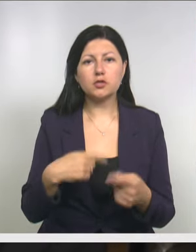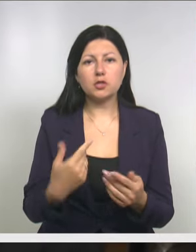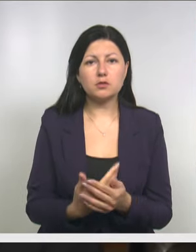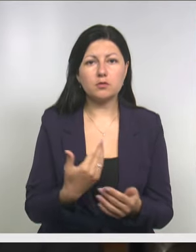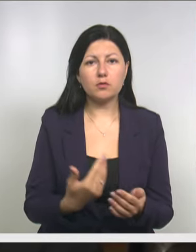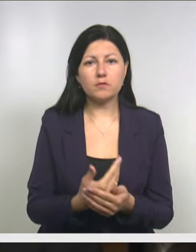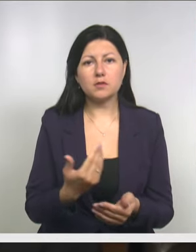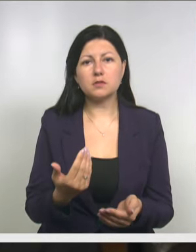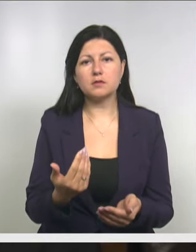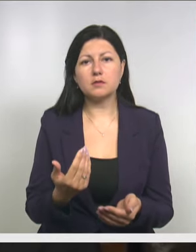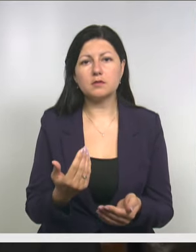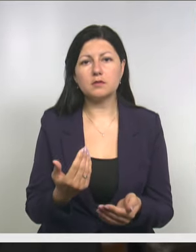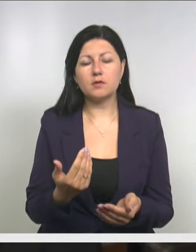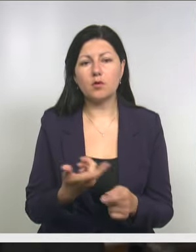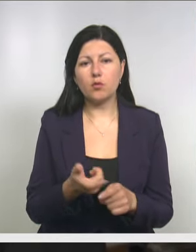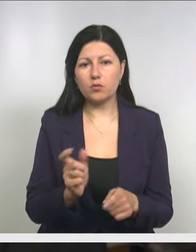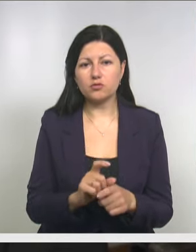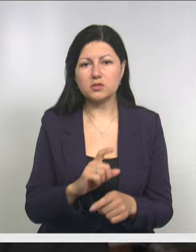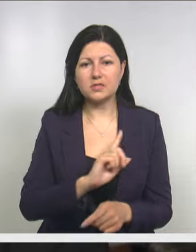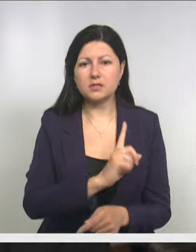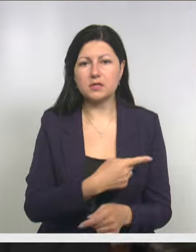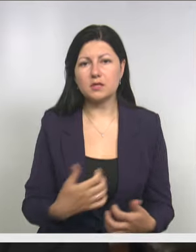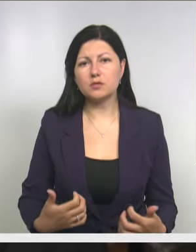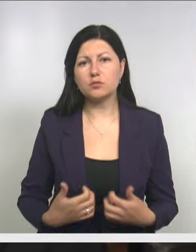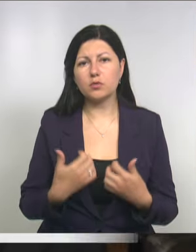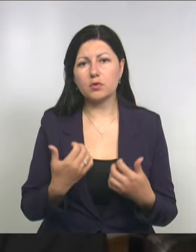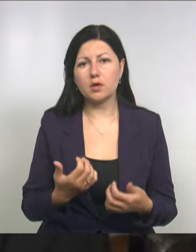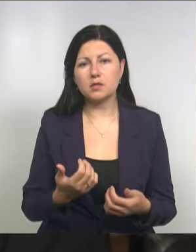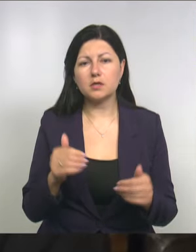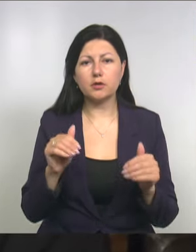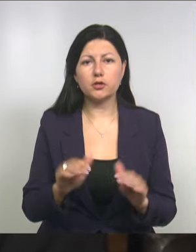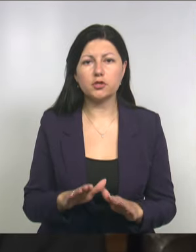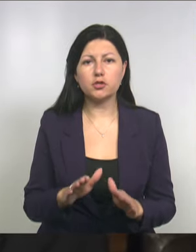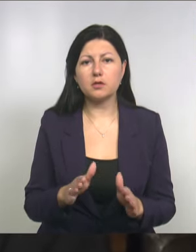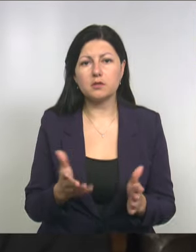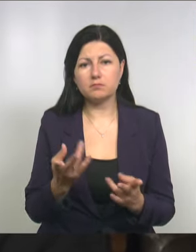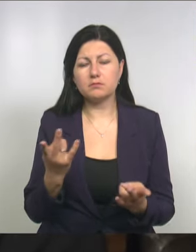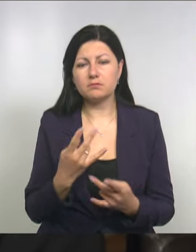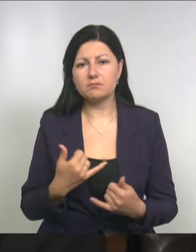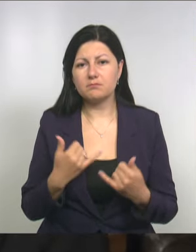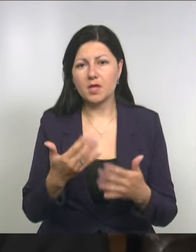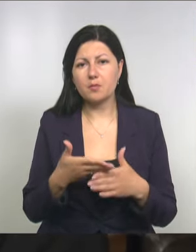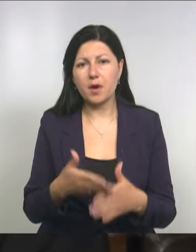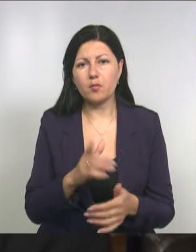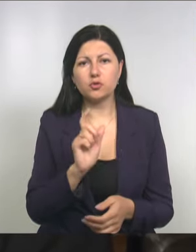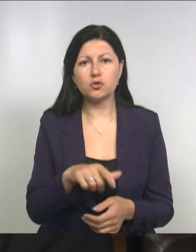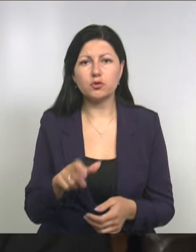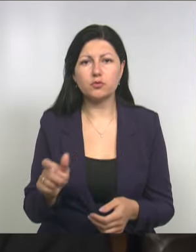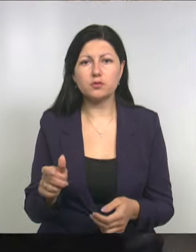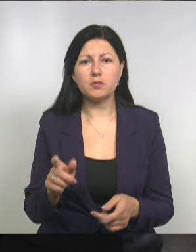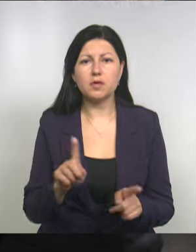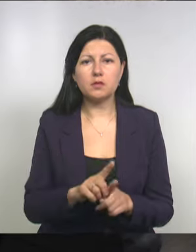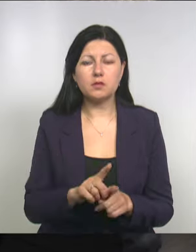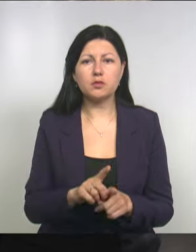новости, очень сильно испугались, решили каким-то образом помочь людям.